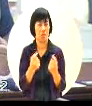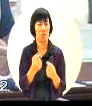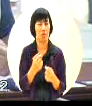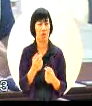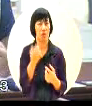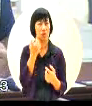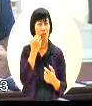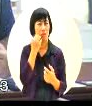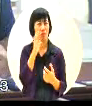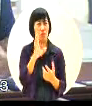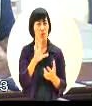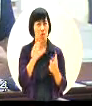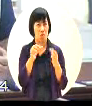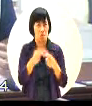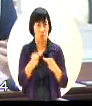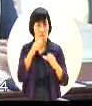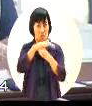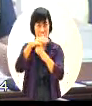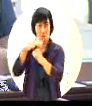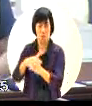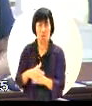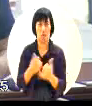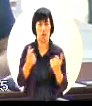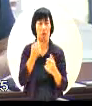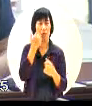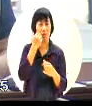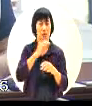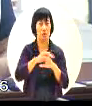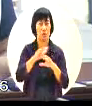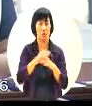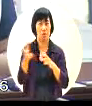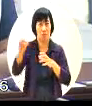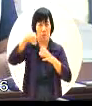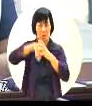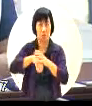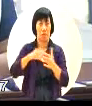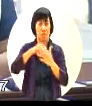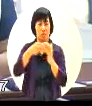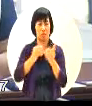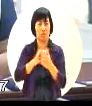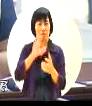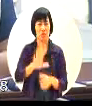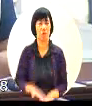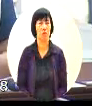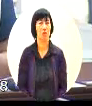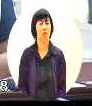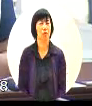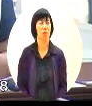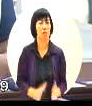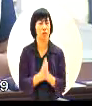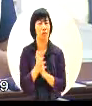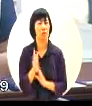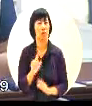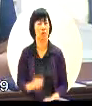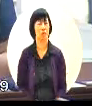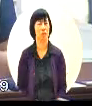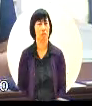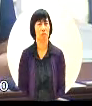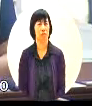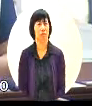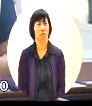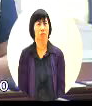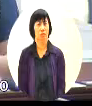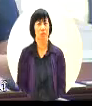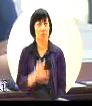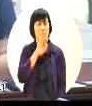边。啊，公墓边的时候，尤其围乡是公墓都包在咱中林。啊，公山嘛有一个碧阳里遐有一个工厂工